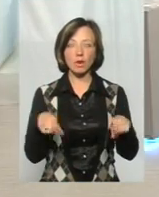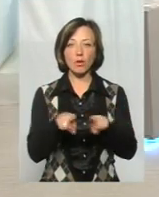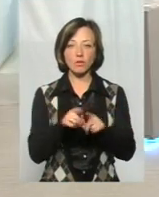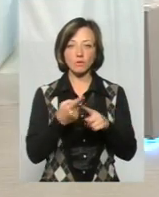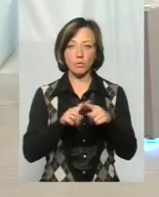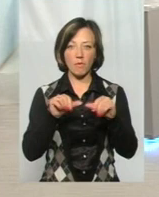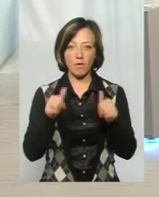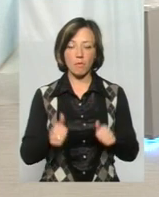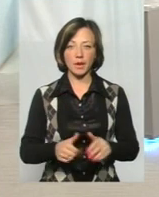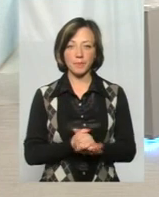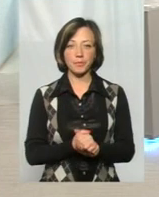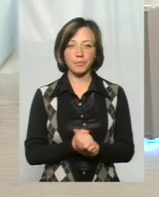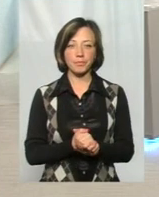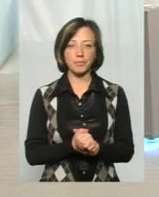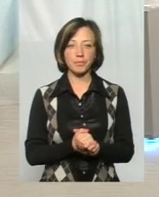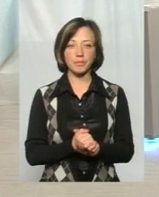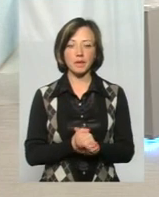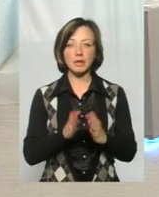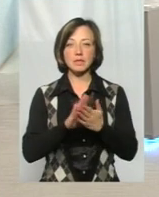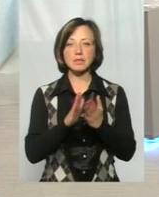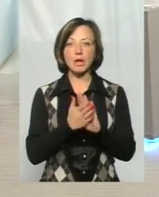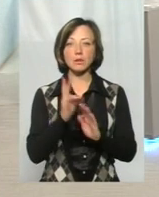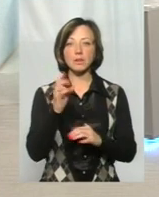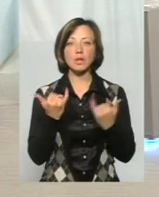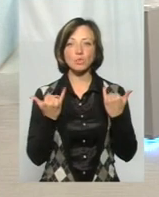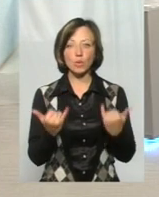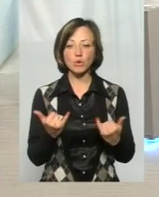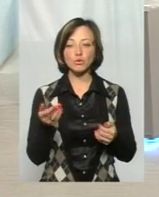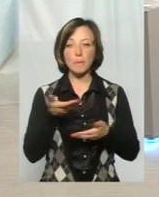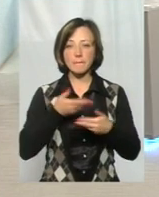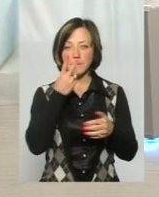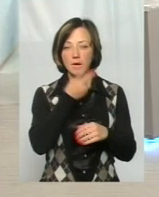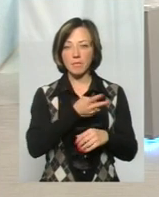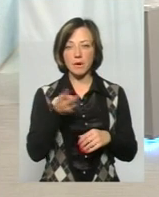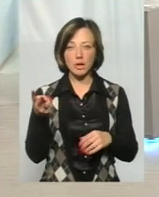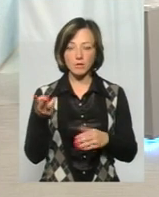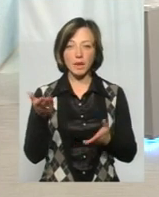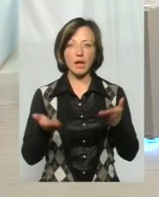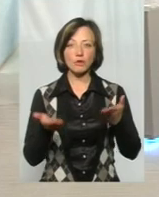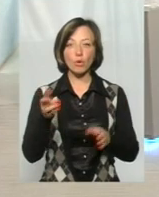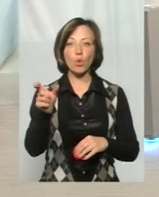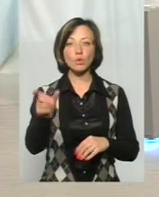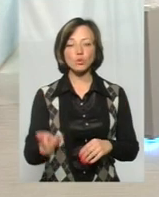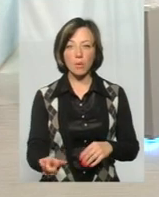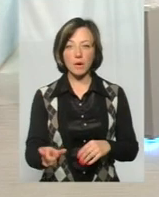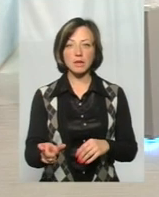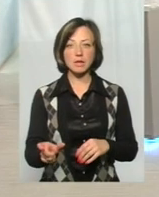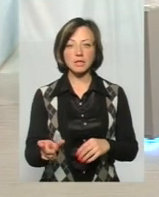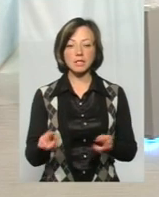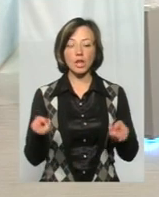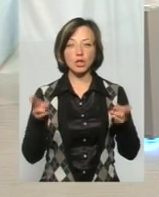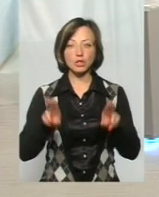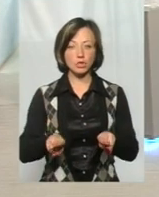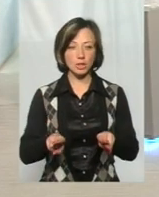цьому форматі. І станом на сьогодні те, що ми бачимо, це якщо особа залишилася в